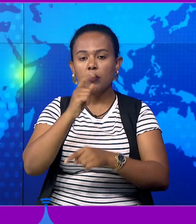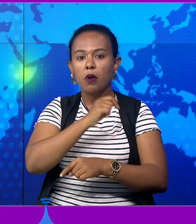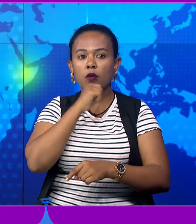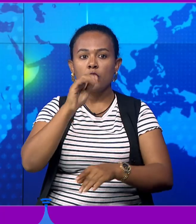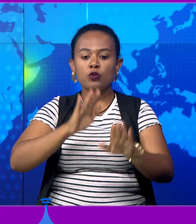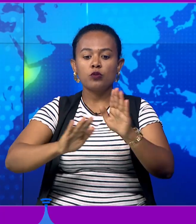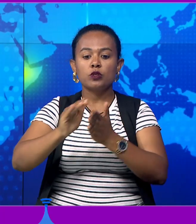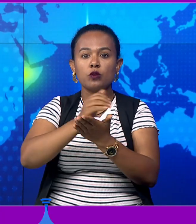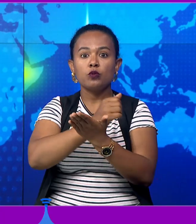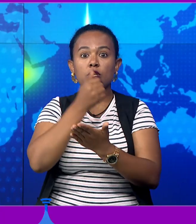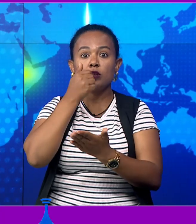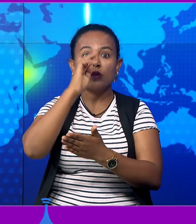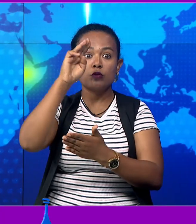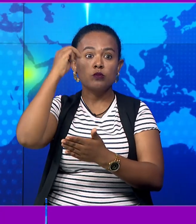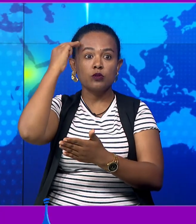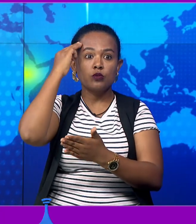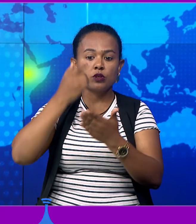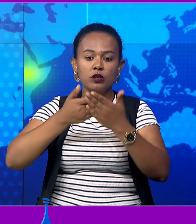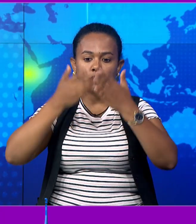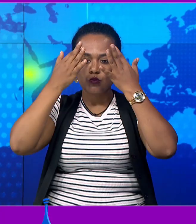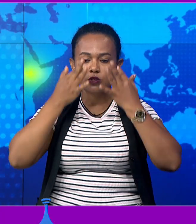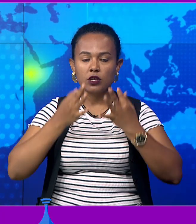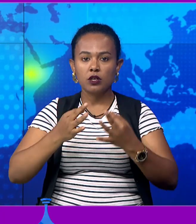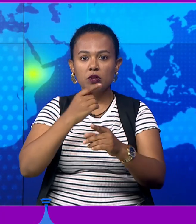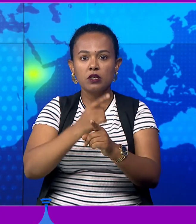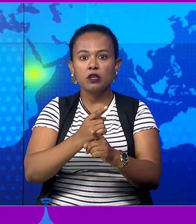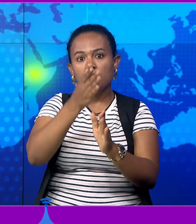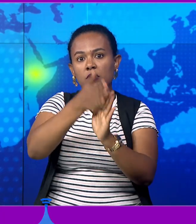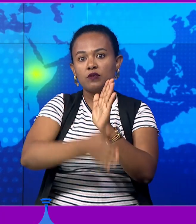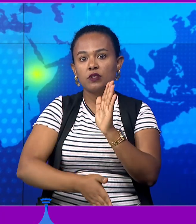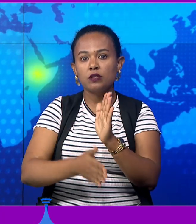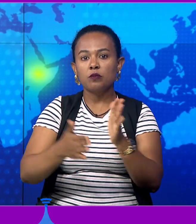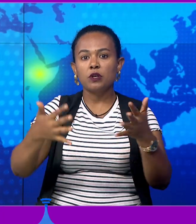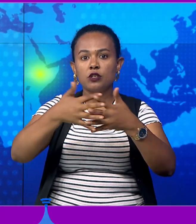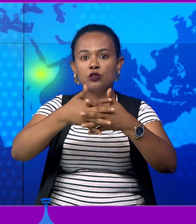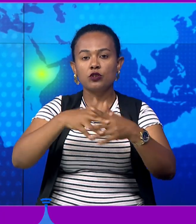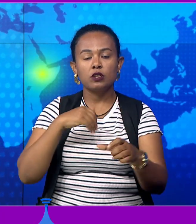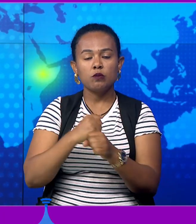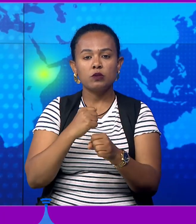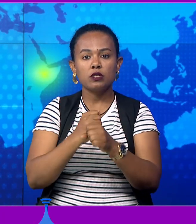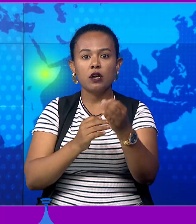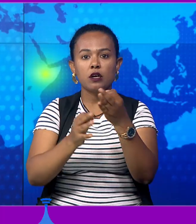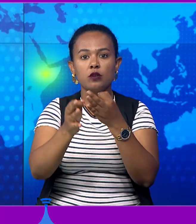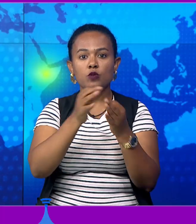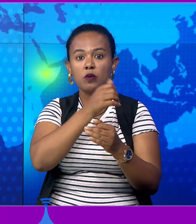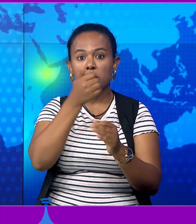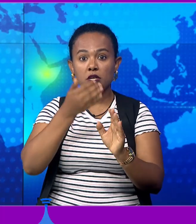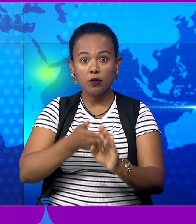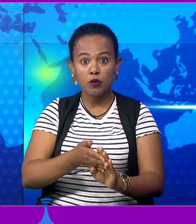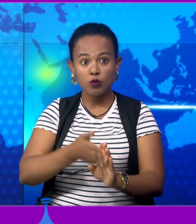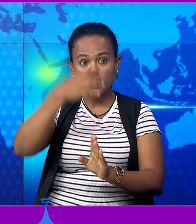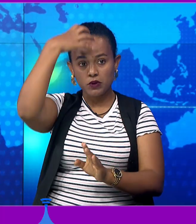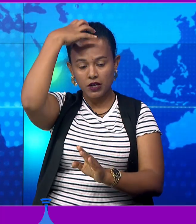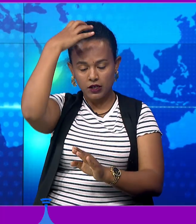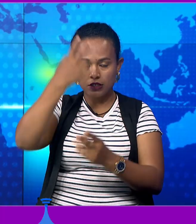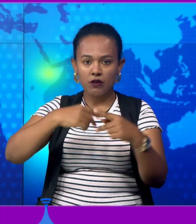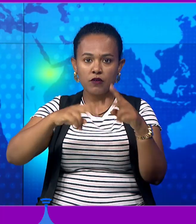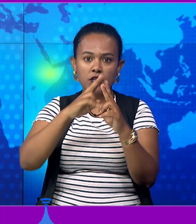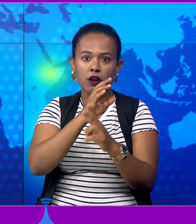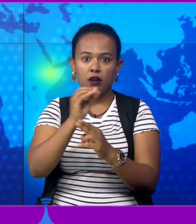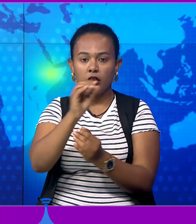እርምጃ ይወሰዳል ያሉት ሚኒስትሩ ይህንን ውሳኔ በአግባቡ ለማስፈጸም በቅንጅት እንደሚሰራም ገልጸዋል። በሌላ በኩል መንግስት